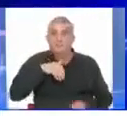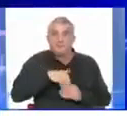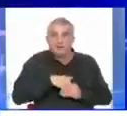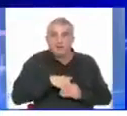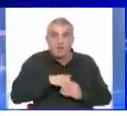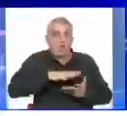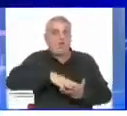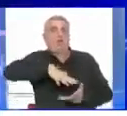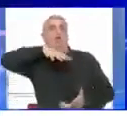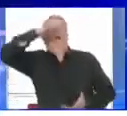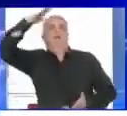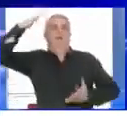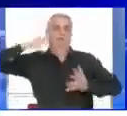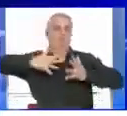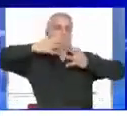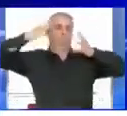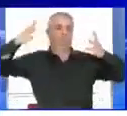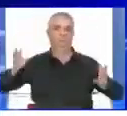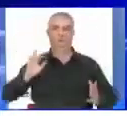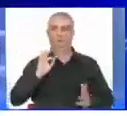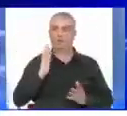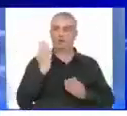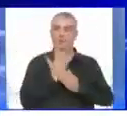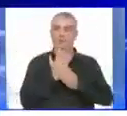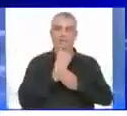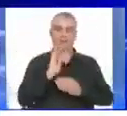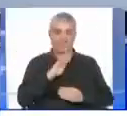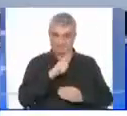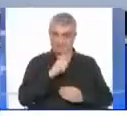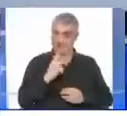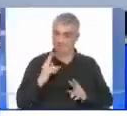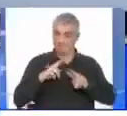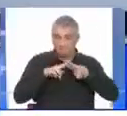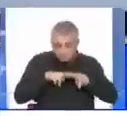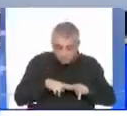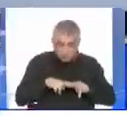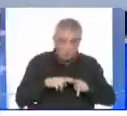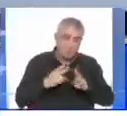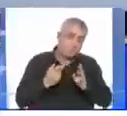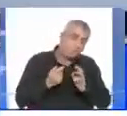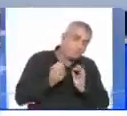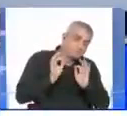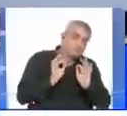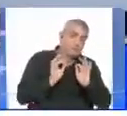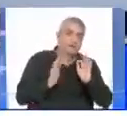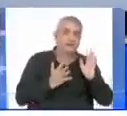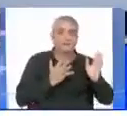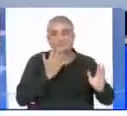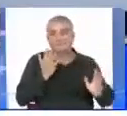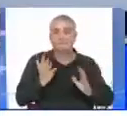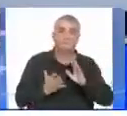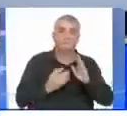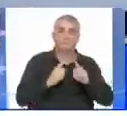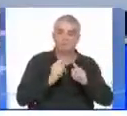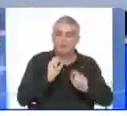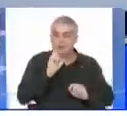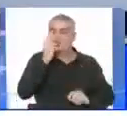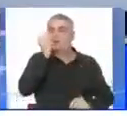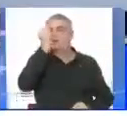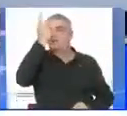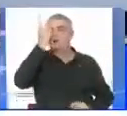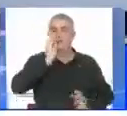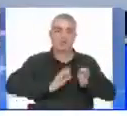הרמה הזאת, הגודש הזה של תיקי נתניהו, אז הם ישירו כדי, אתה יודע... לזרוק איזה עצם. לזרוק איזה